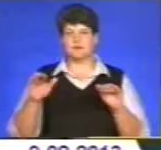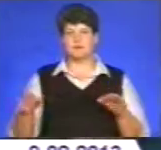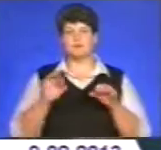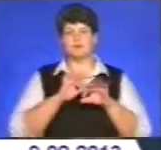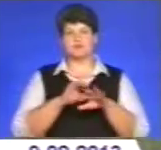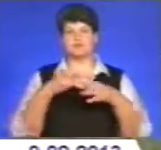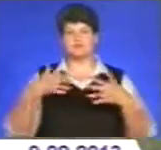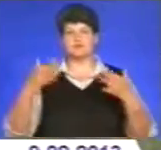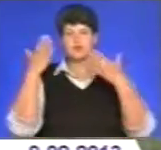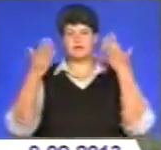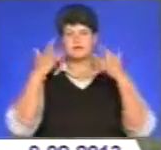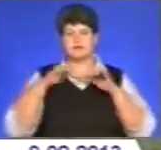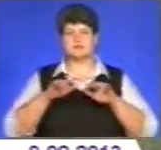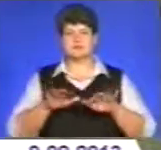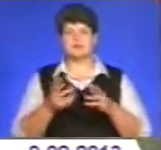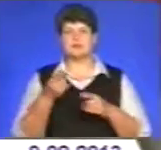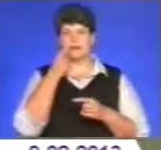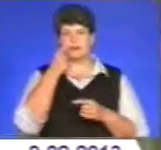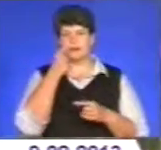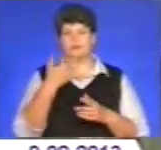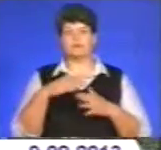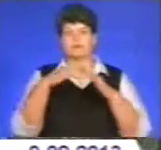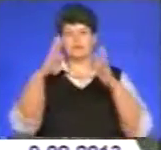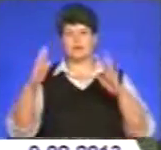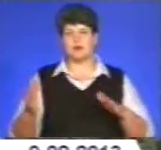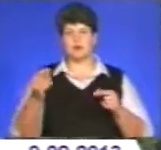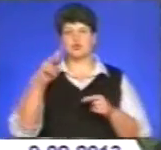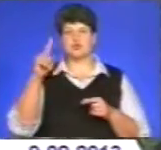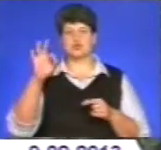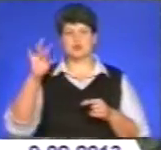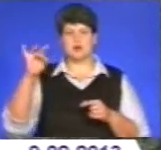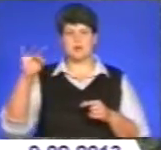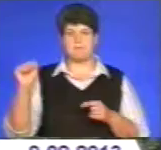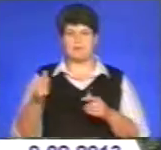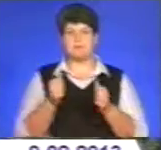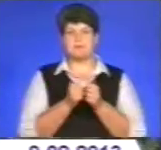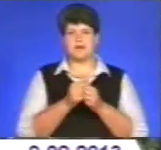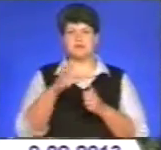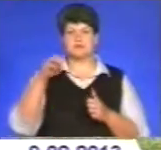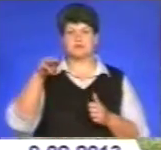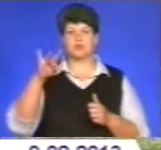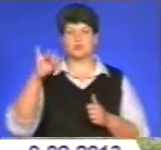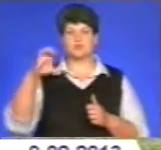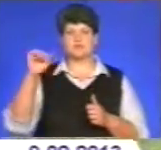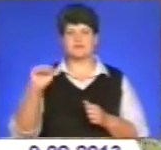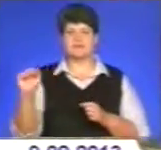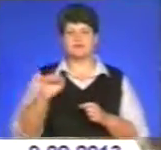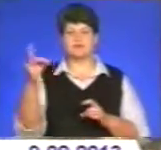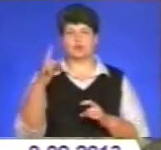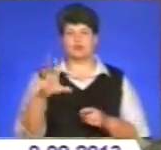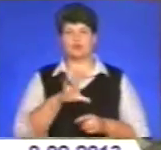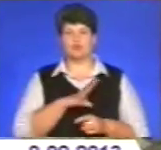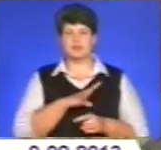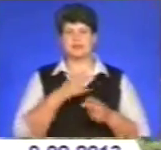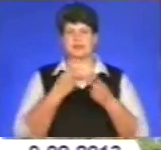заходи. Нещодавно у таборі відпочинку «Зорипад», що у мальовничому лісовому куточку біля села Струсів Теребовлянського району, побували співробітники